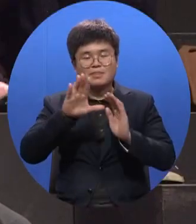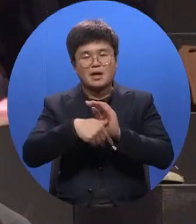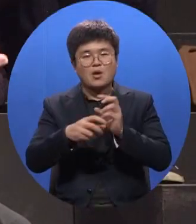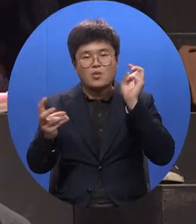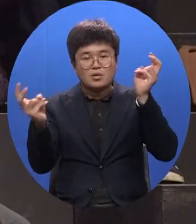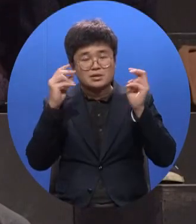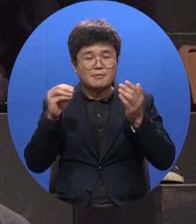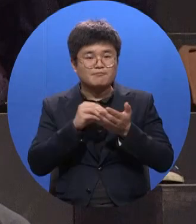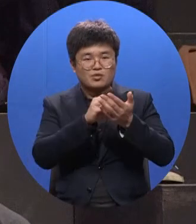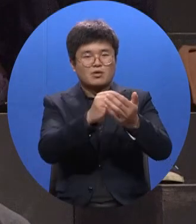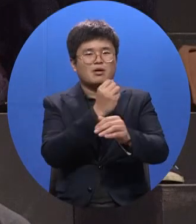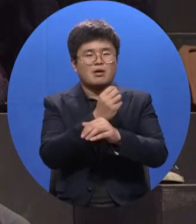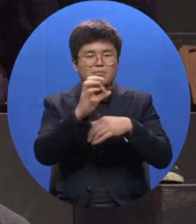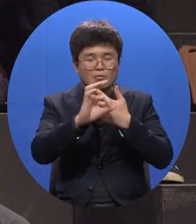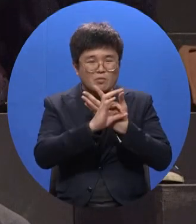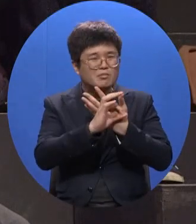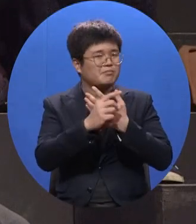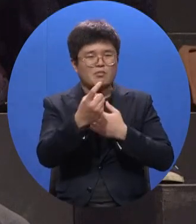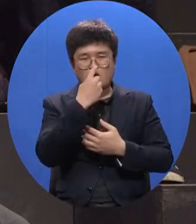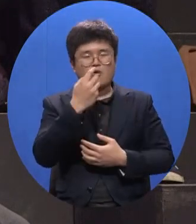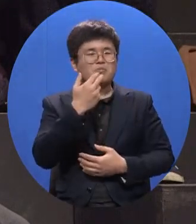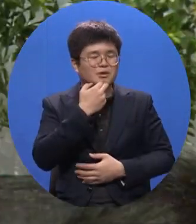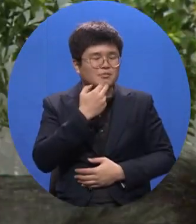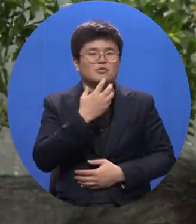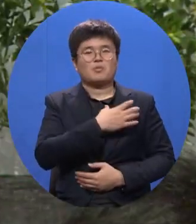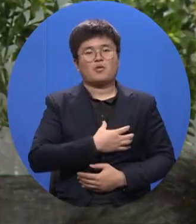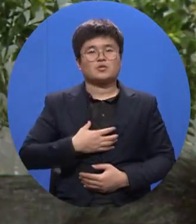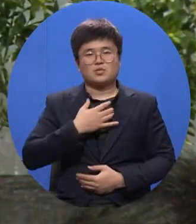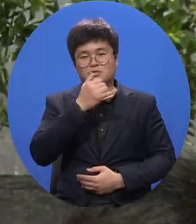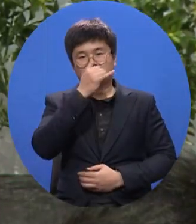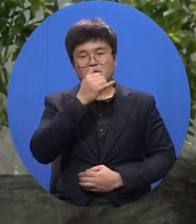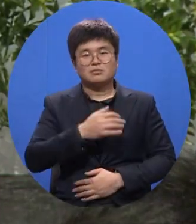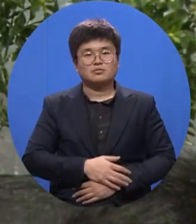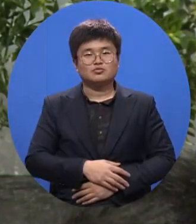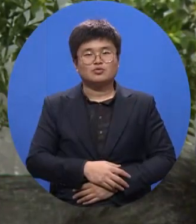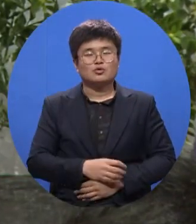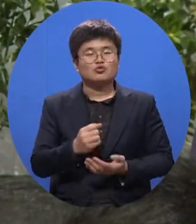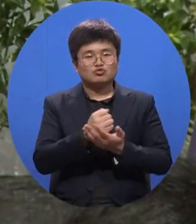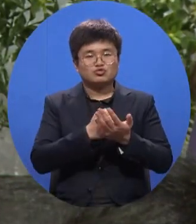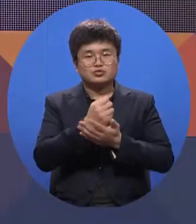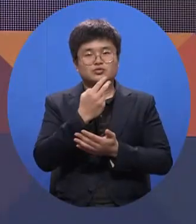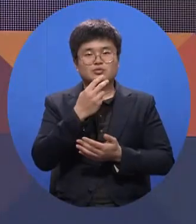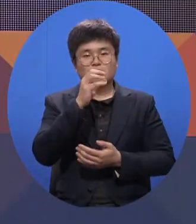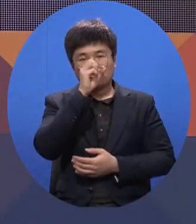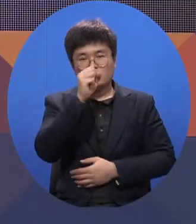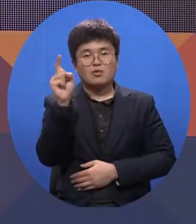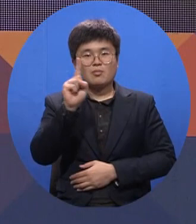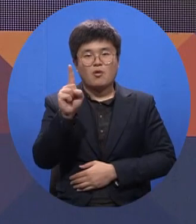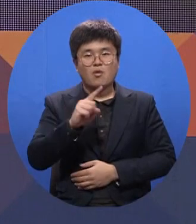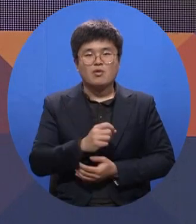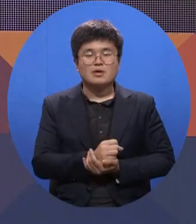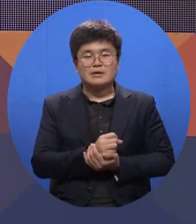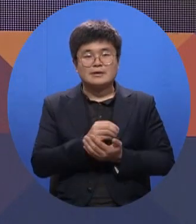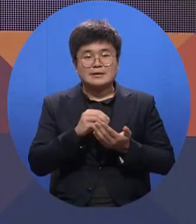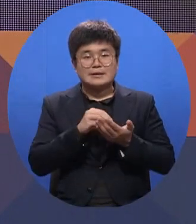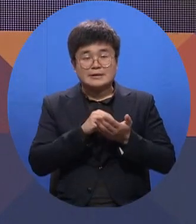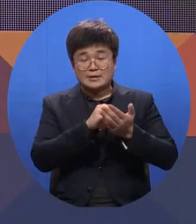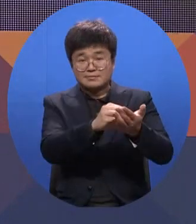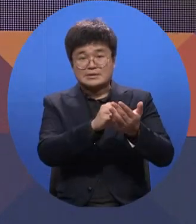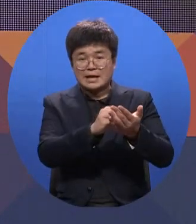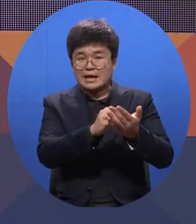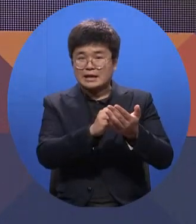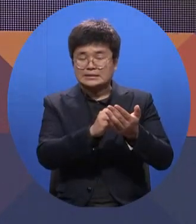들어가면 뭔가 배울 게 없을까 봐 걱정하는 거에요 근데 운이 좋았던 거 잎사귀 안 2주일